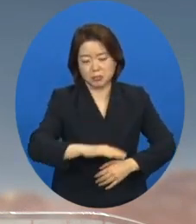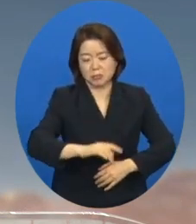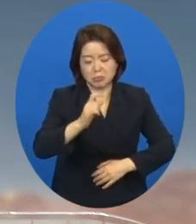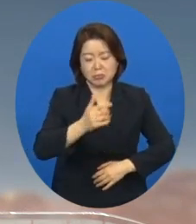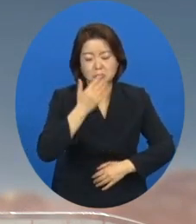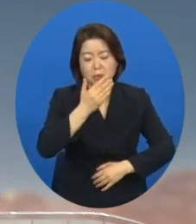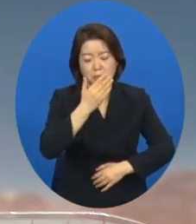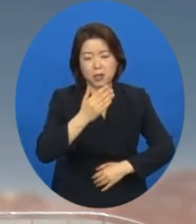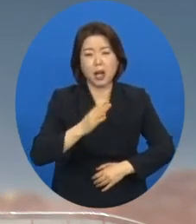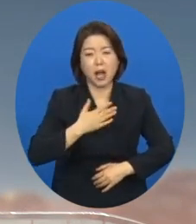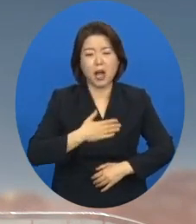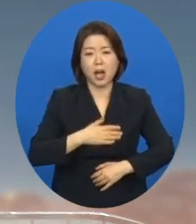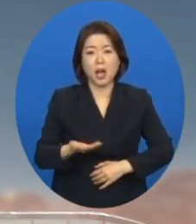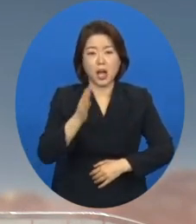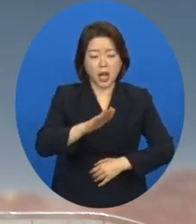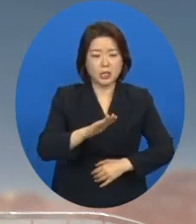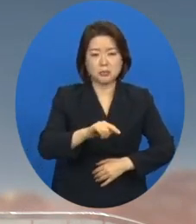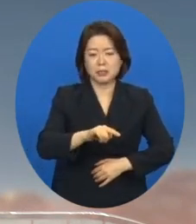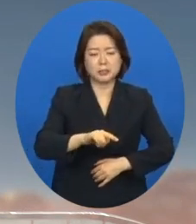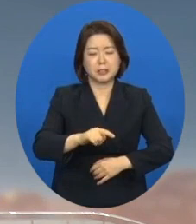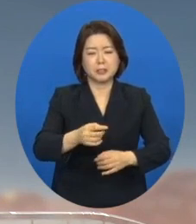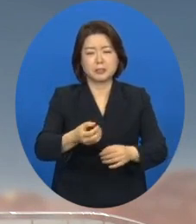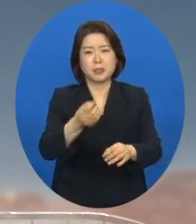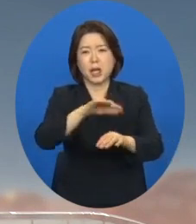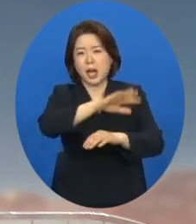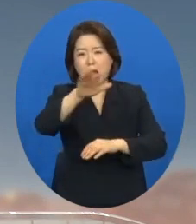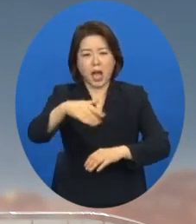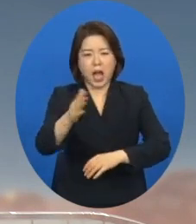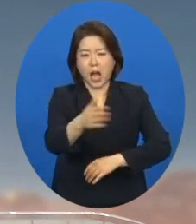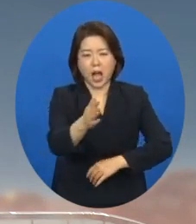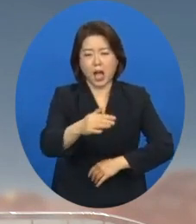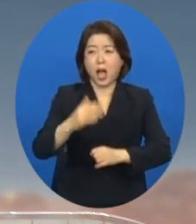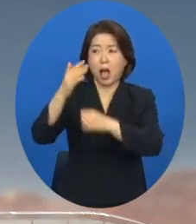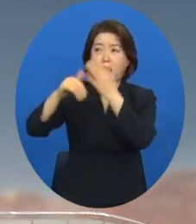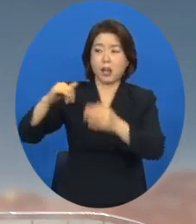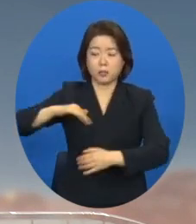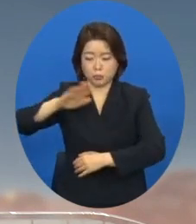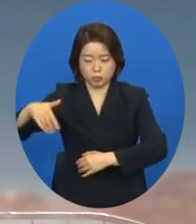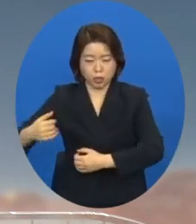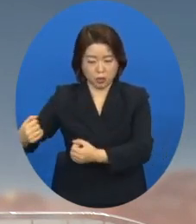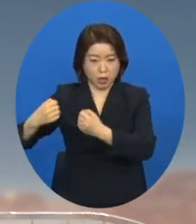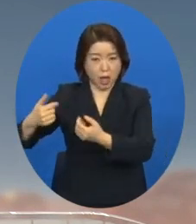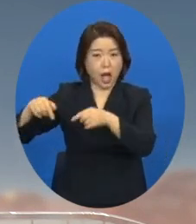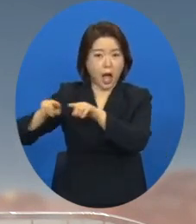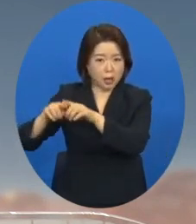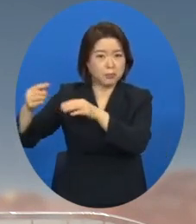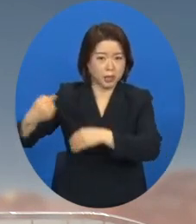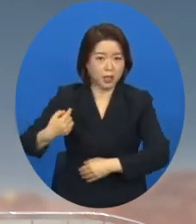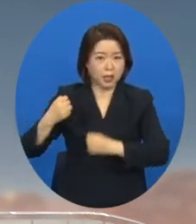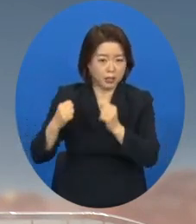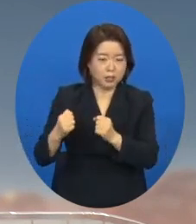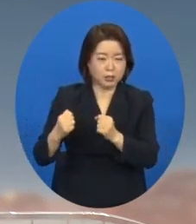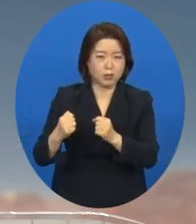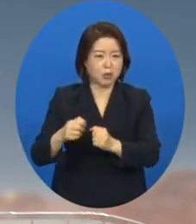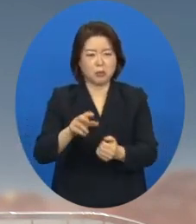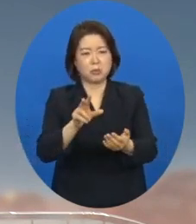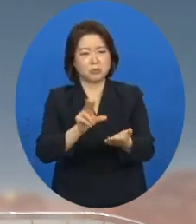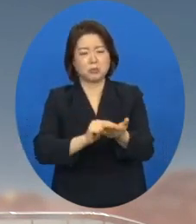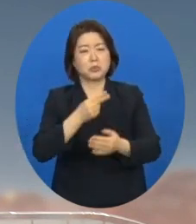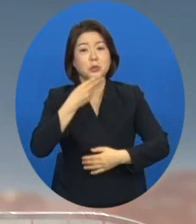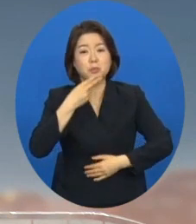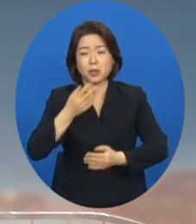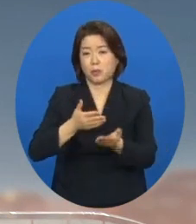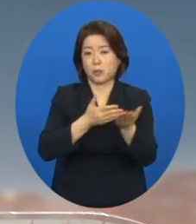있지만 그들의 보호자는 이미 떠났습니다. 왜요? 하나님이 우리와 함께 하시기 때문에 문제가 되지 않습니다라는 보고를 하죠. 민수기